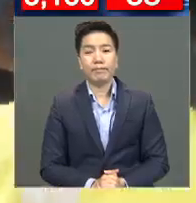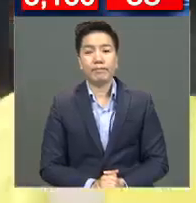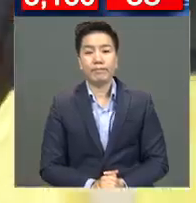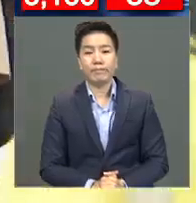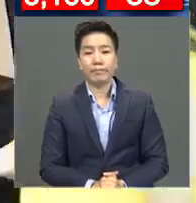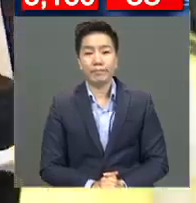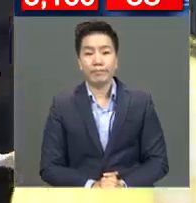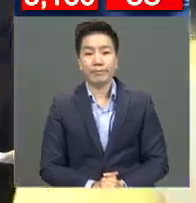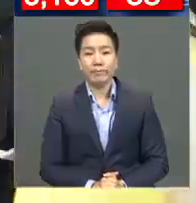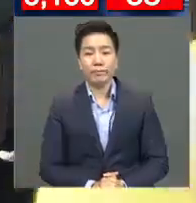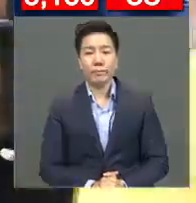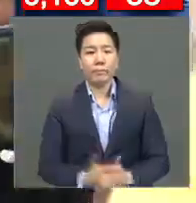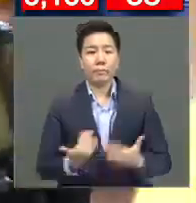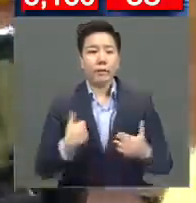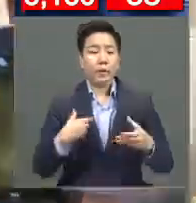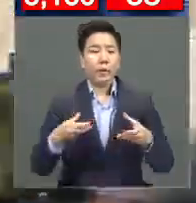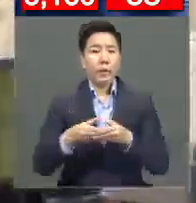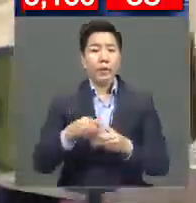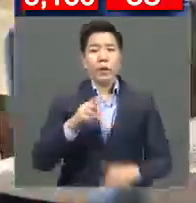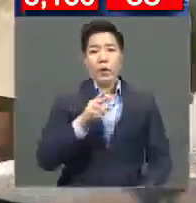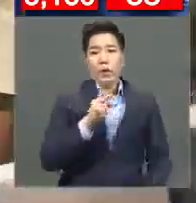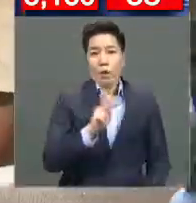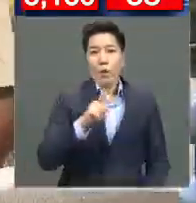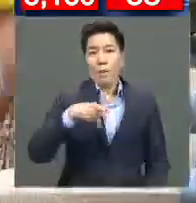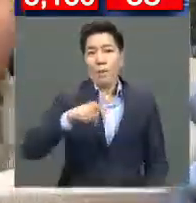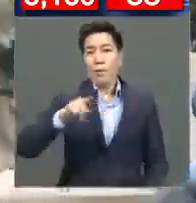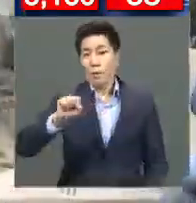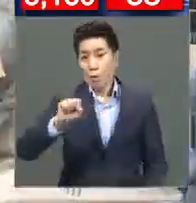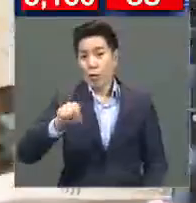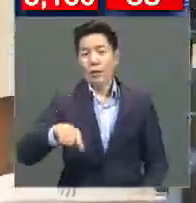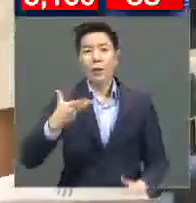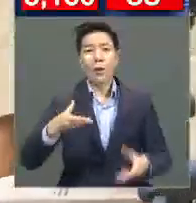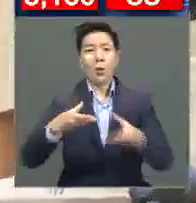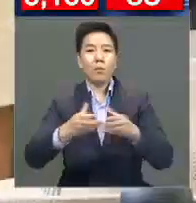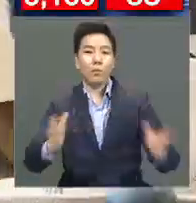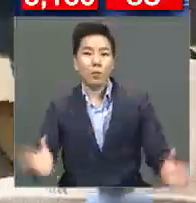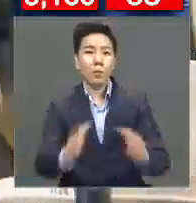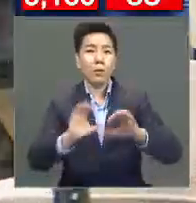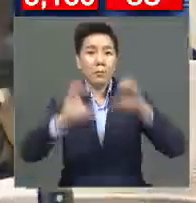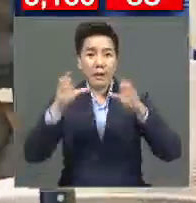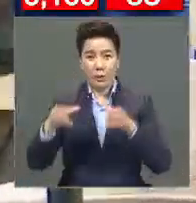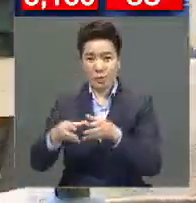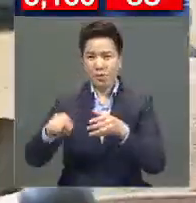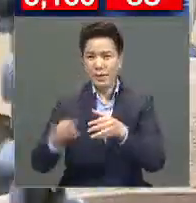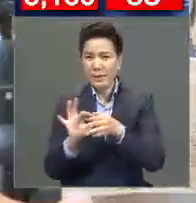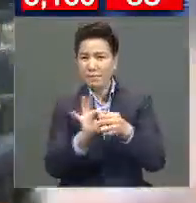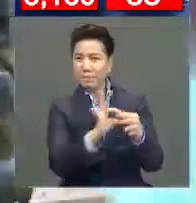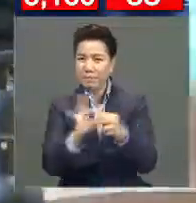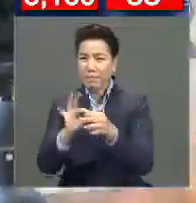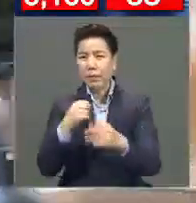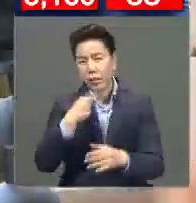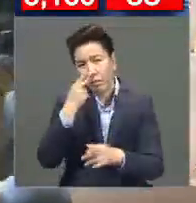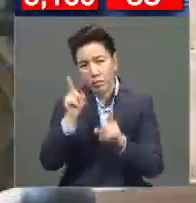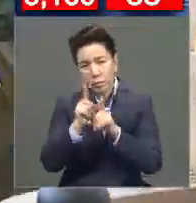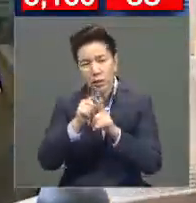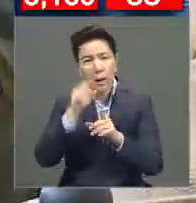ส่วนที่มีการเชื่อมโยงกลุ่มกปปส.กับกลุ่มม็อบที่สนับสนุนรัฐบาลนะคะเพราะว่าเราจะเห็นว่